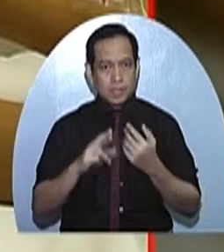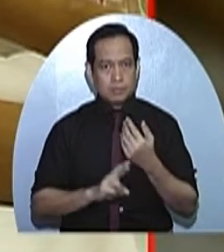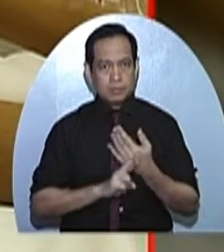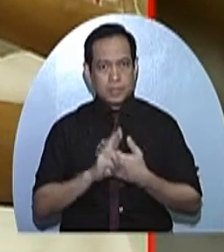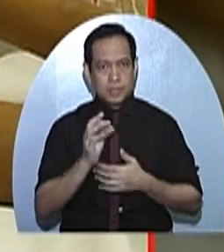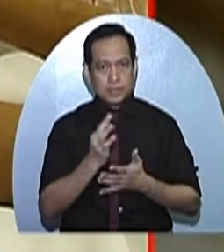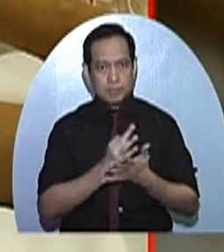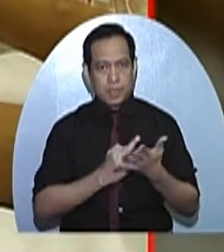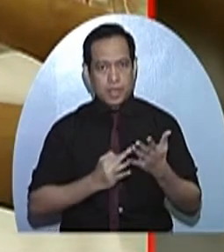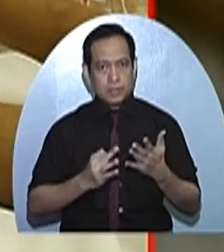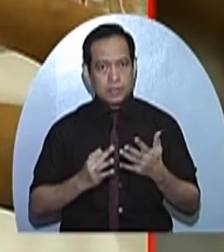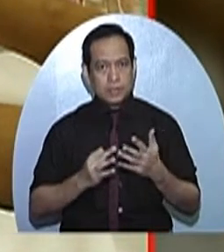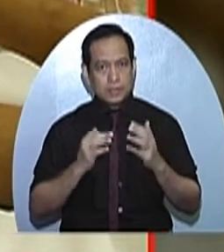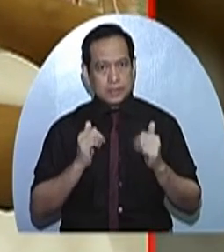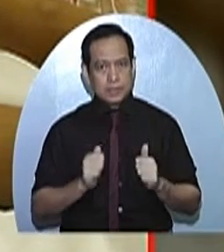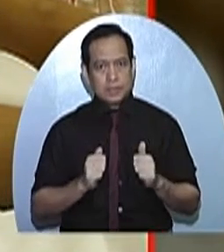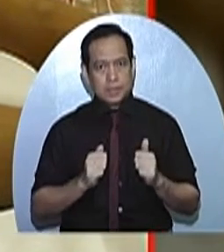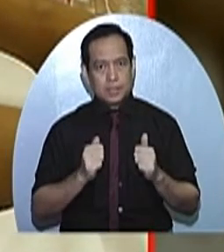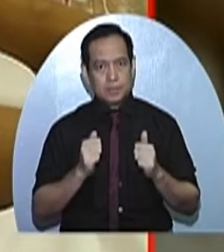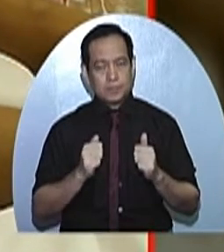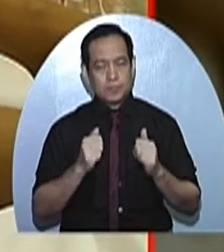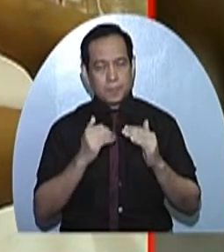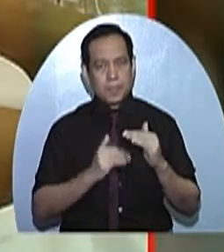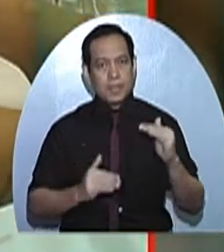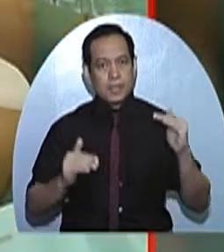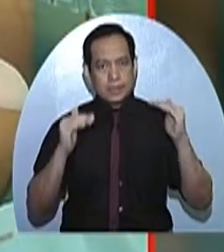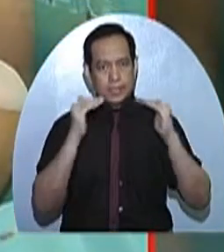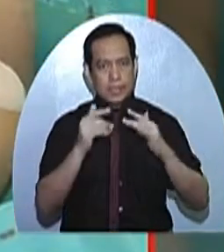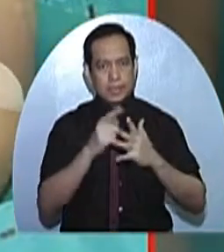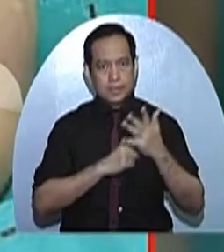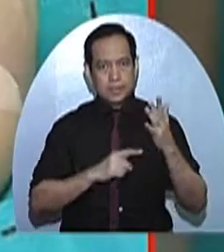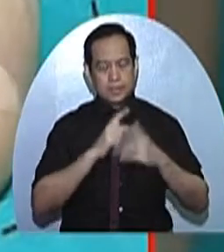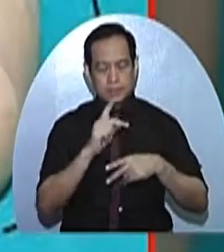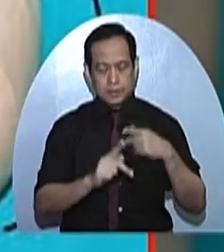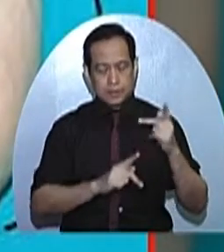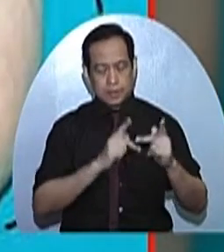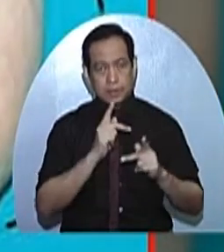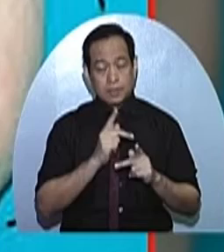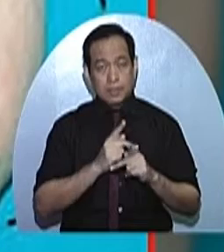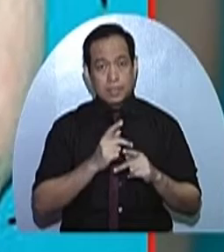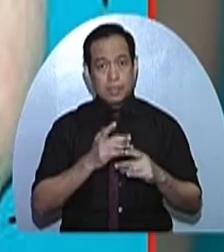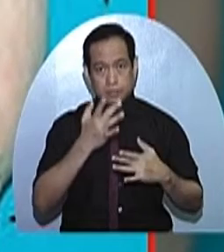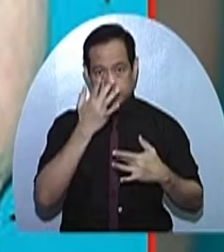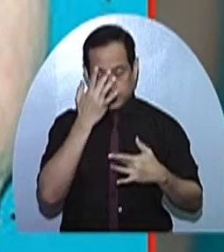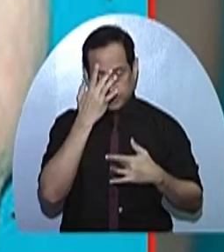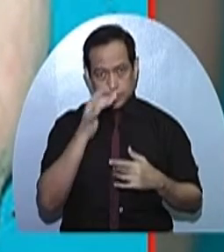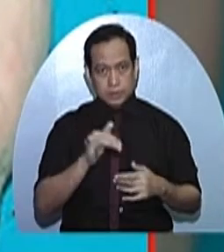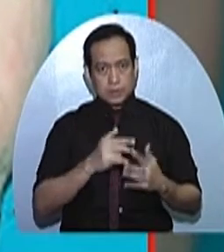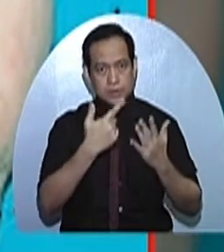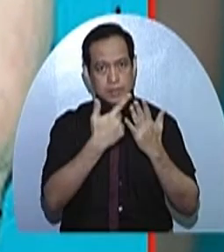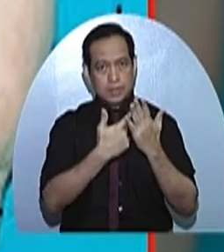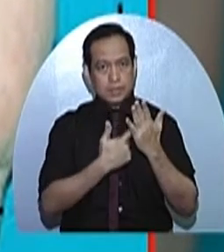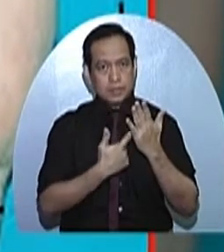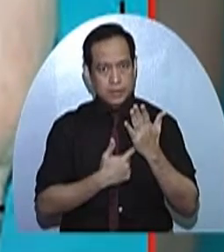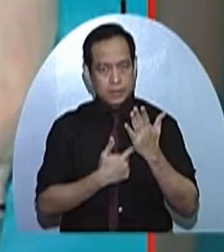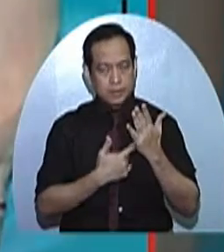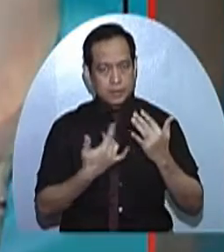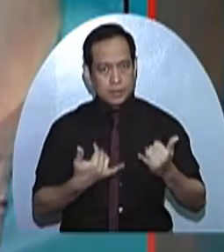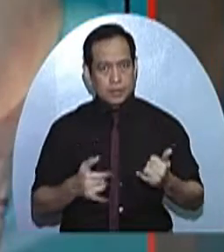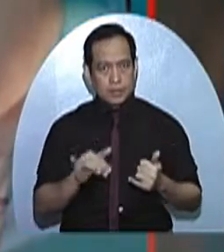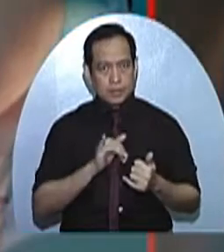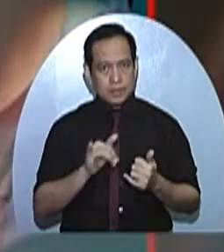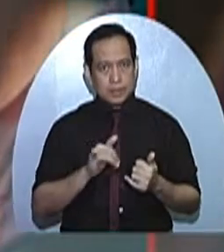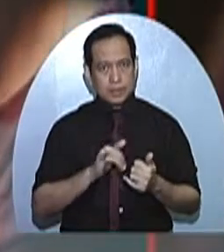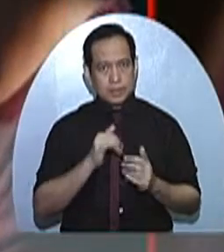mga risk factors na maaaring magpataas ng ganitong uri ng sakit at ang yan ay ang mga